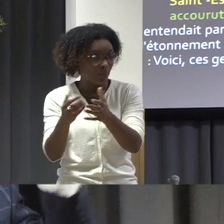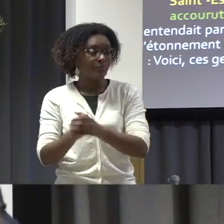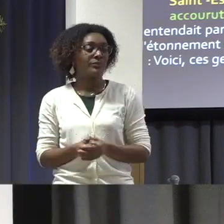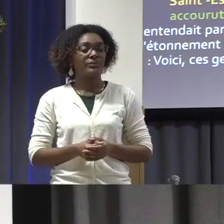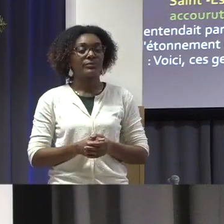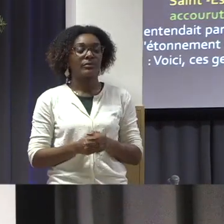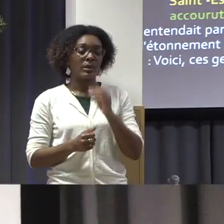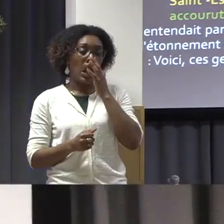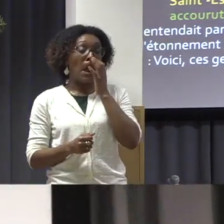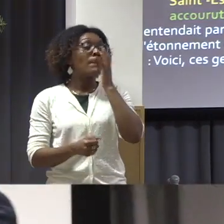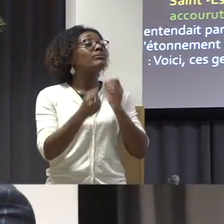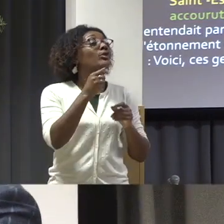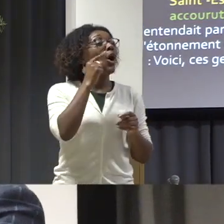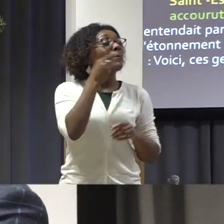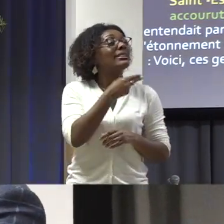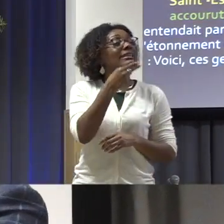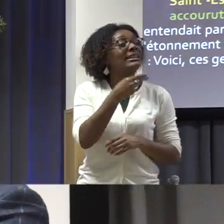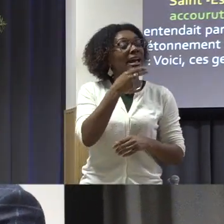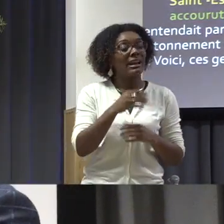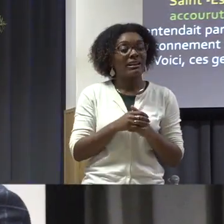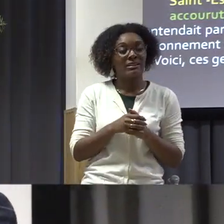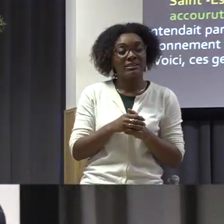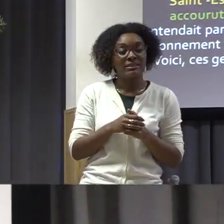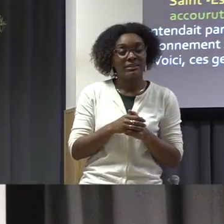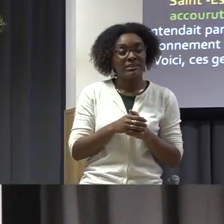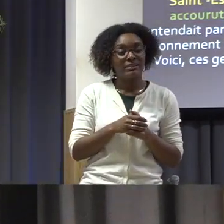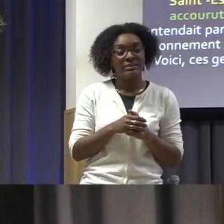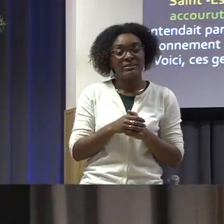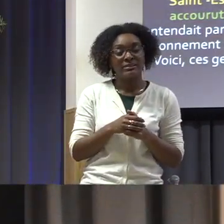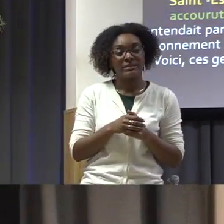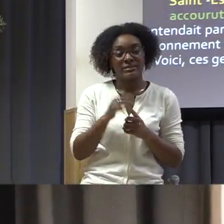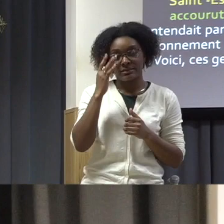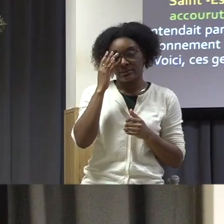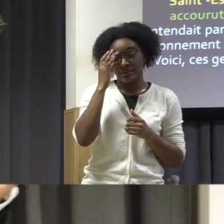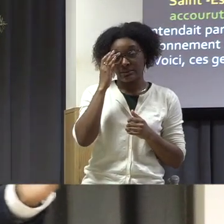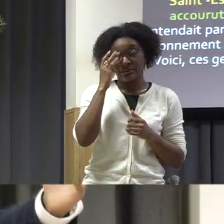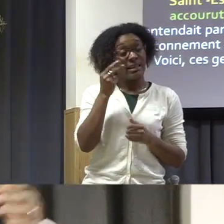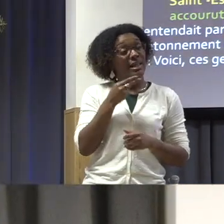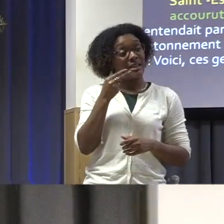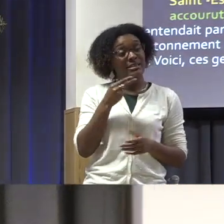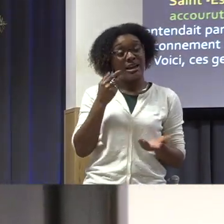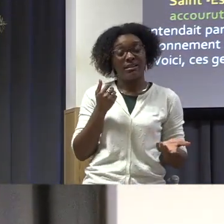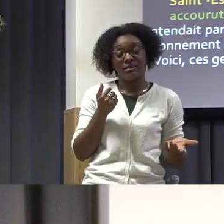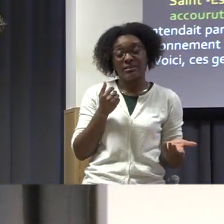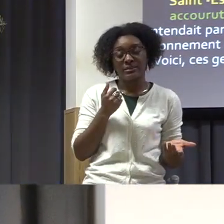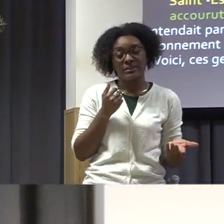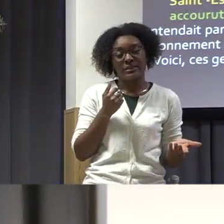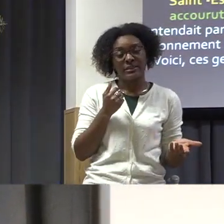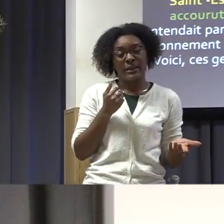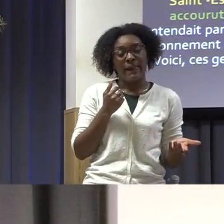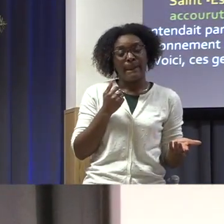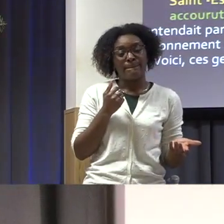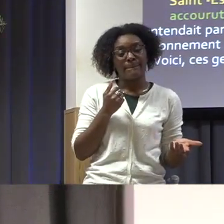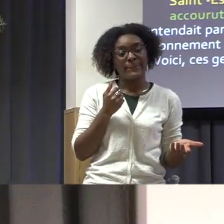deuxième à le sénat lui dit voici l'israélite en qu'il n'y a pas de fronde c'est à dire savait que sa vie était brisée mais dieu était le dieu qui s'est